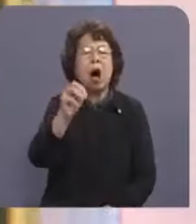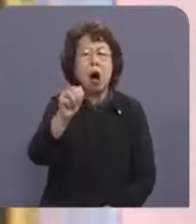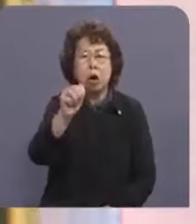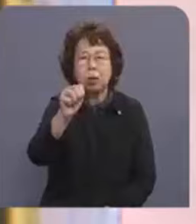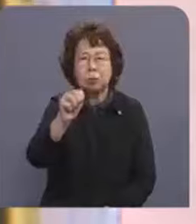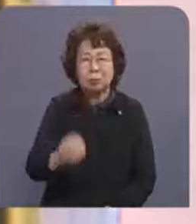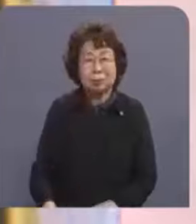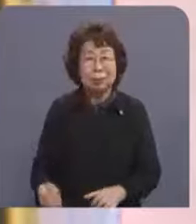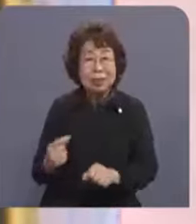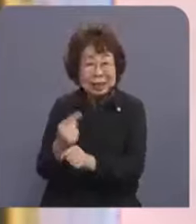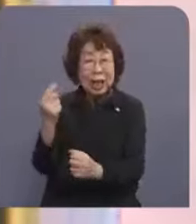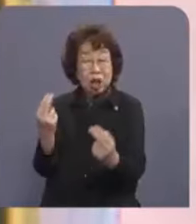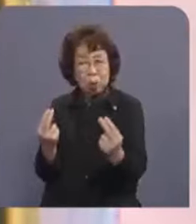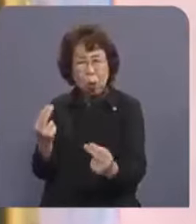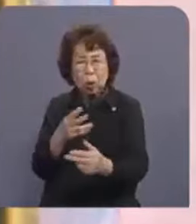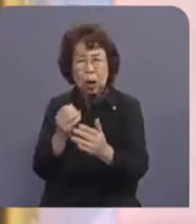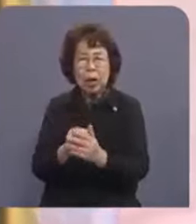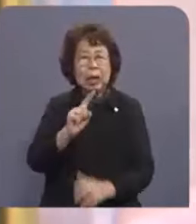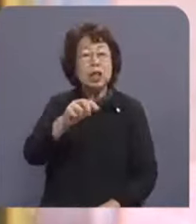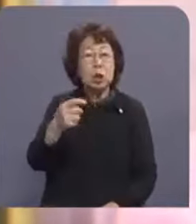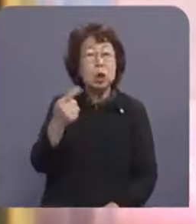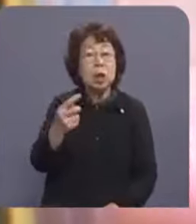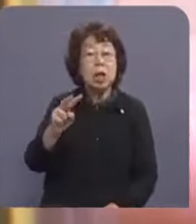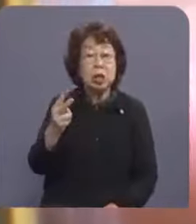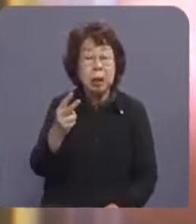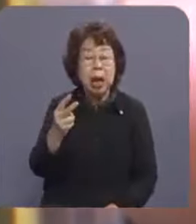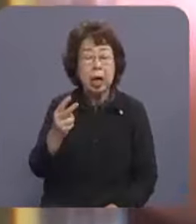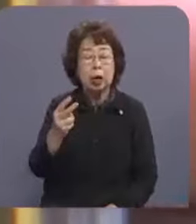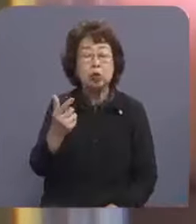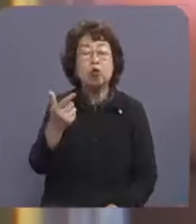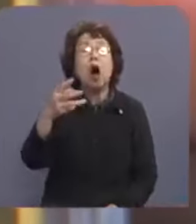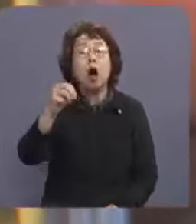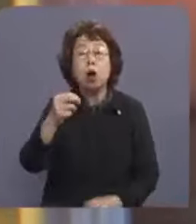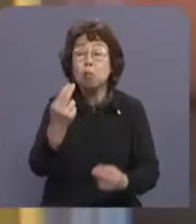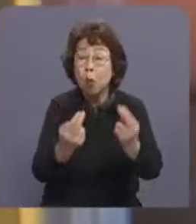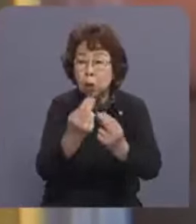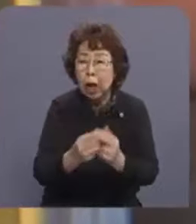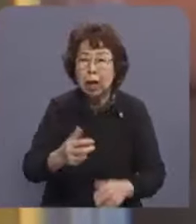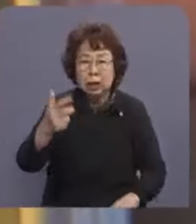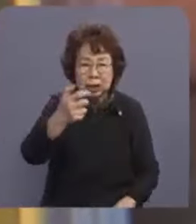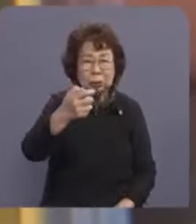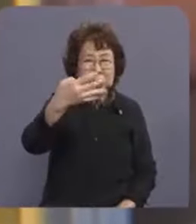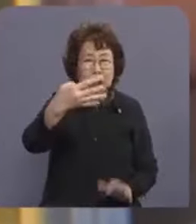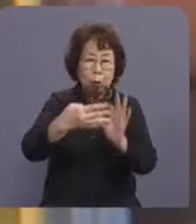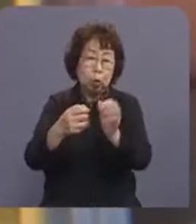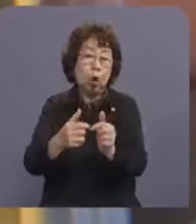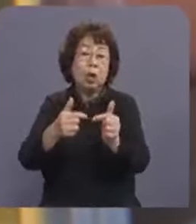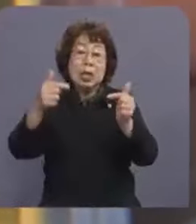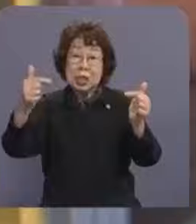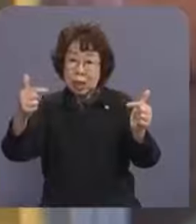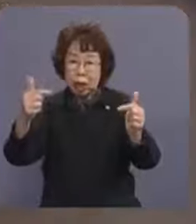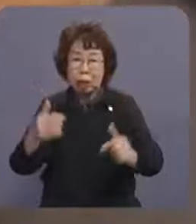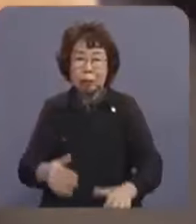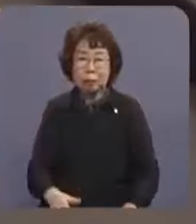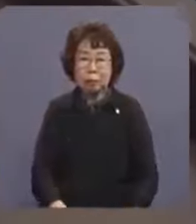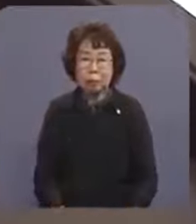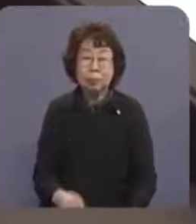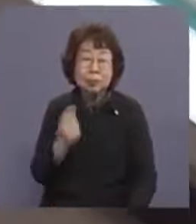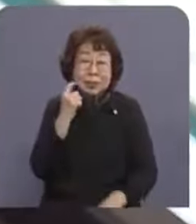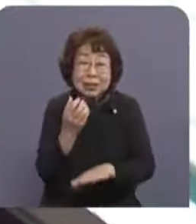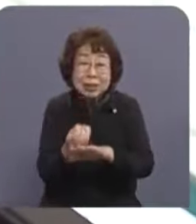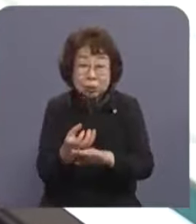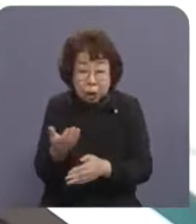964억원 한의 거래대금 1조 286억 원보다 70% 이상 많은 수준입니다 금